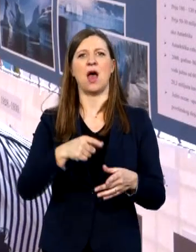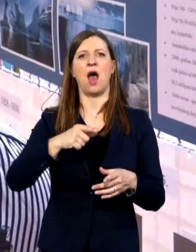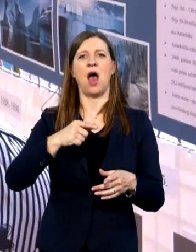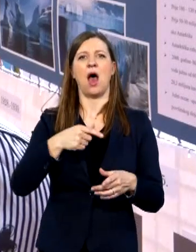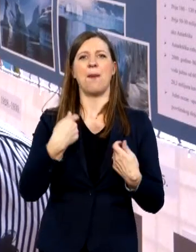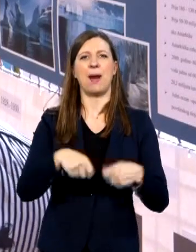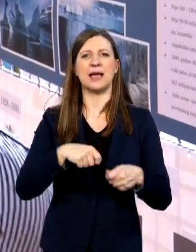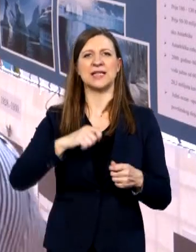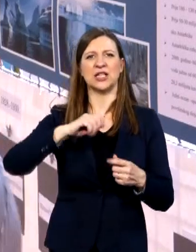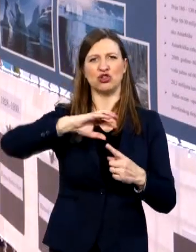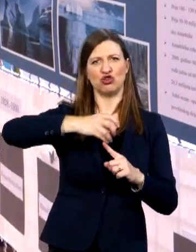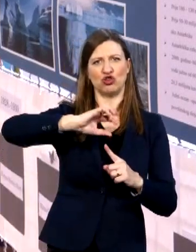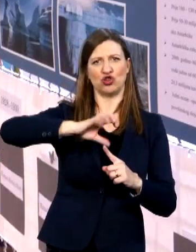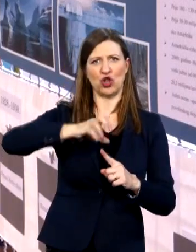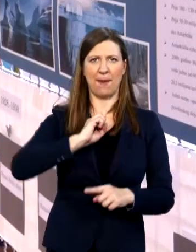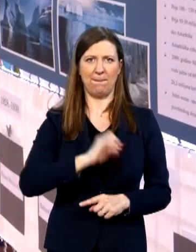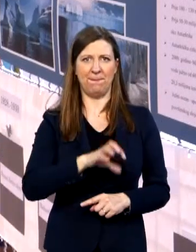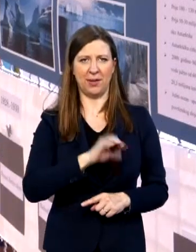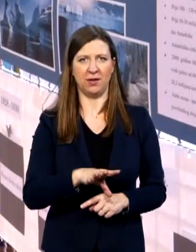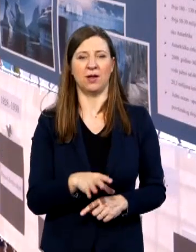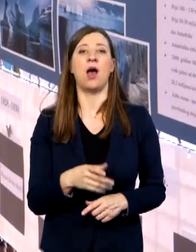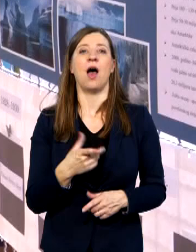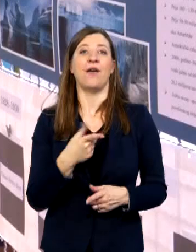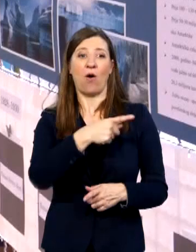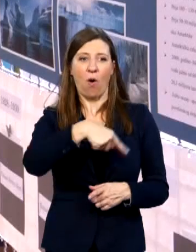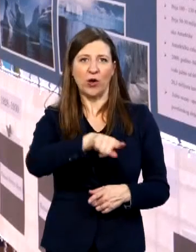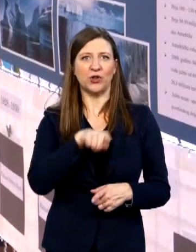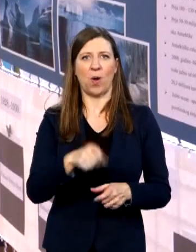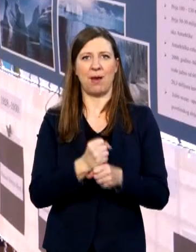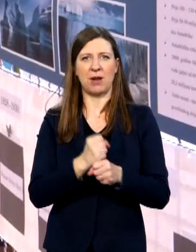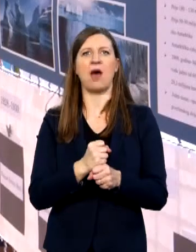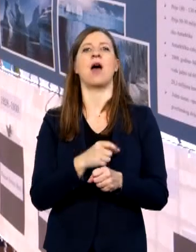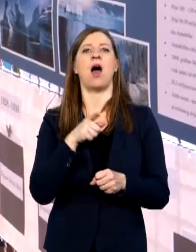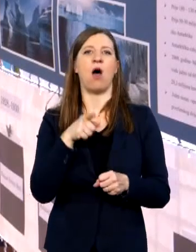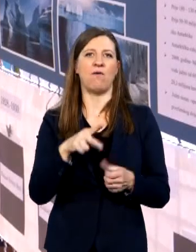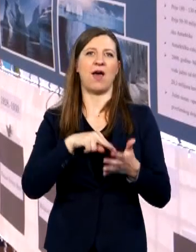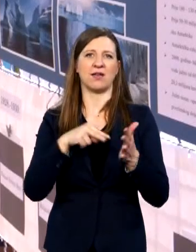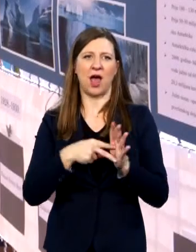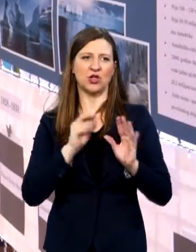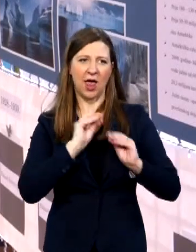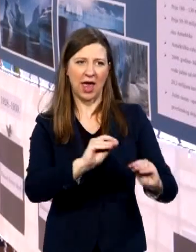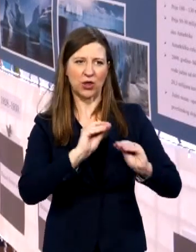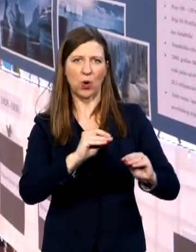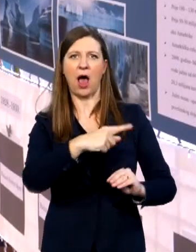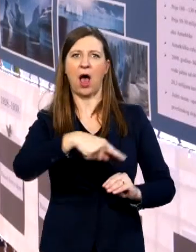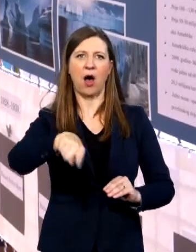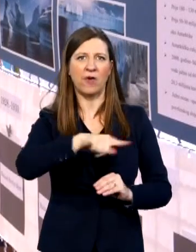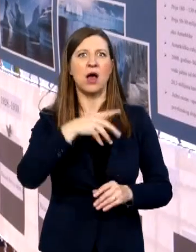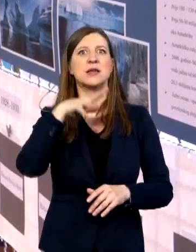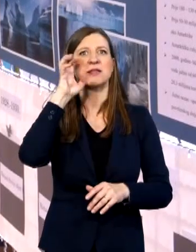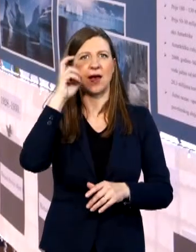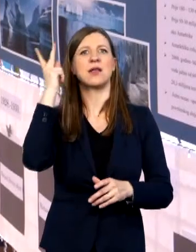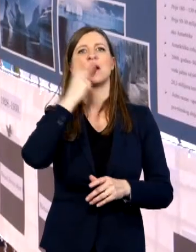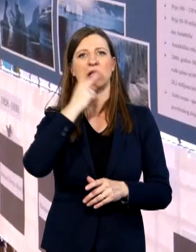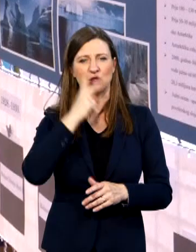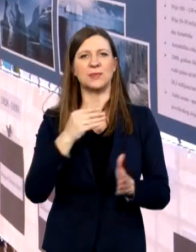prazna ambalaža. Na taj način se kod učenika razvija svijest i o važnosti razdvajanja